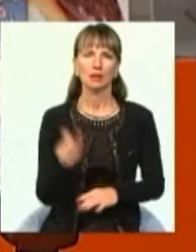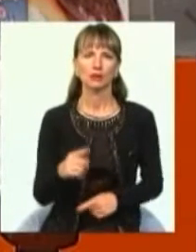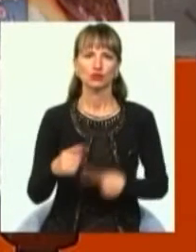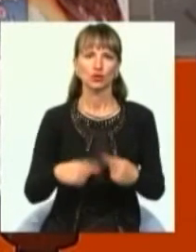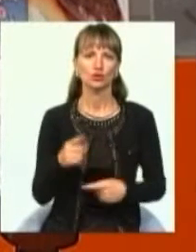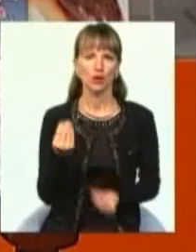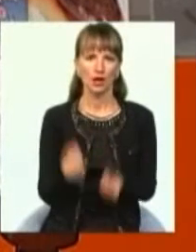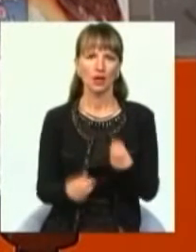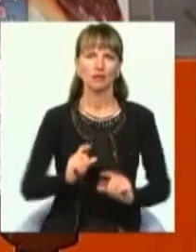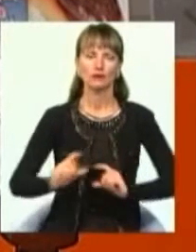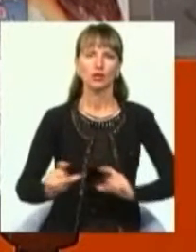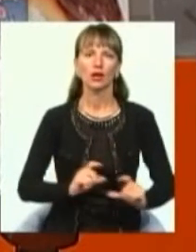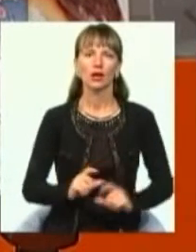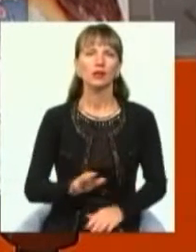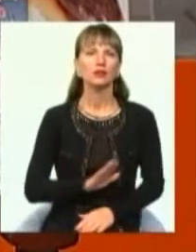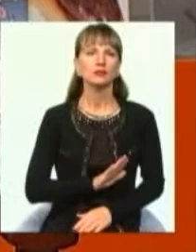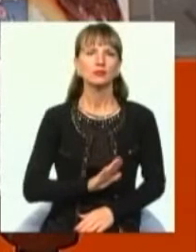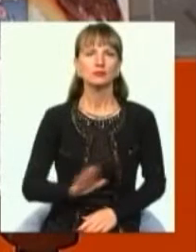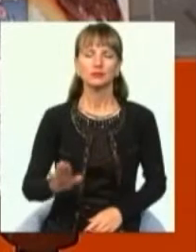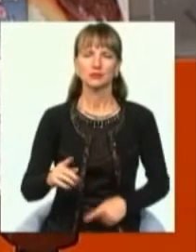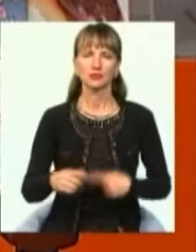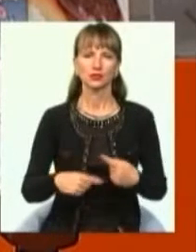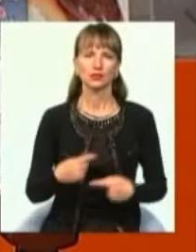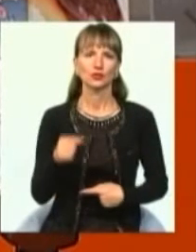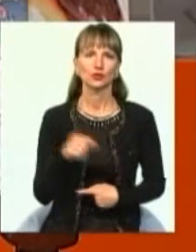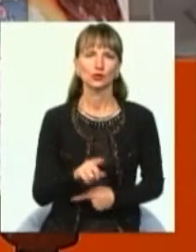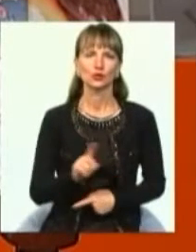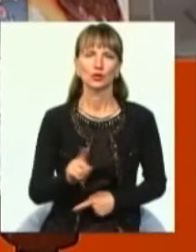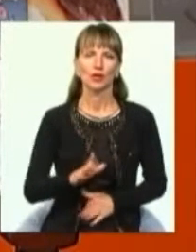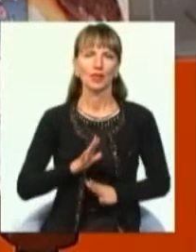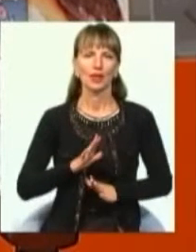шахи? Ні, це через того, що не було